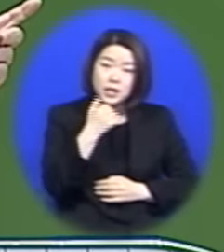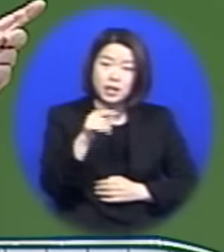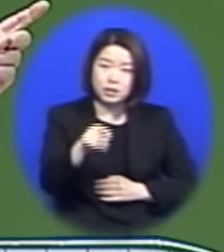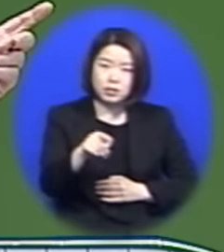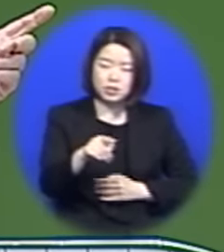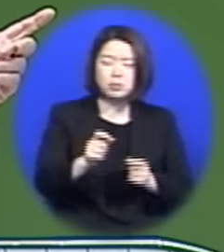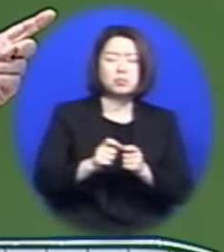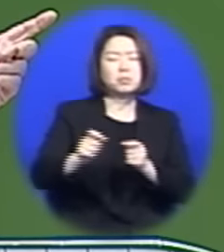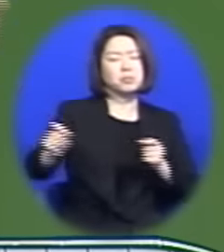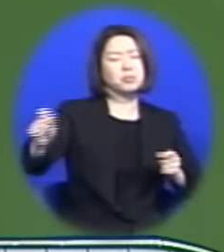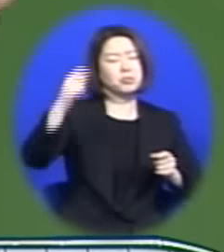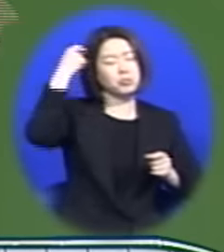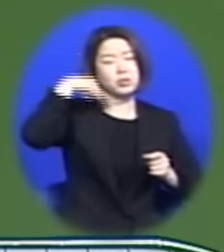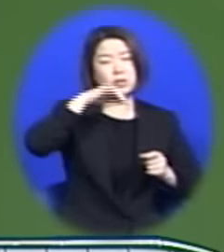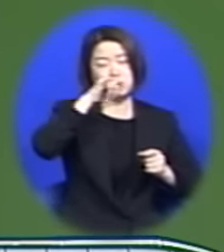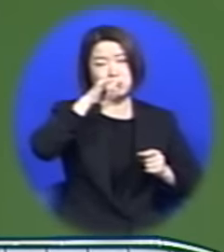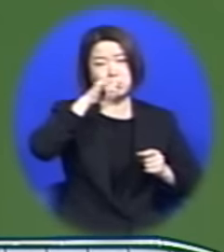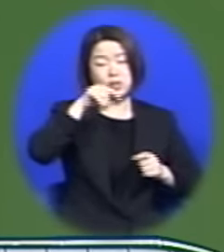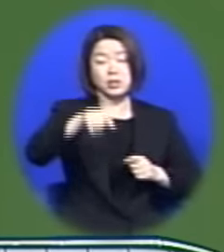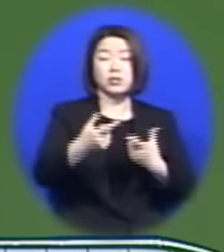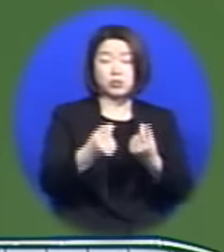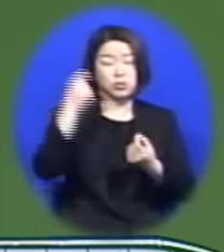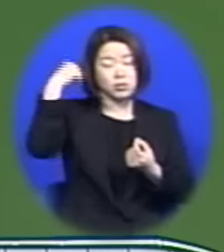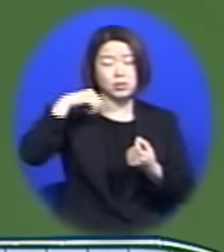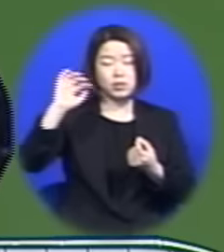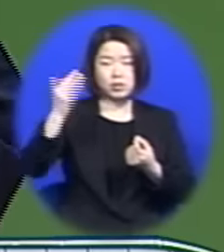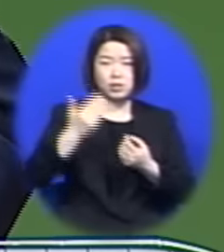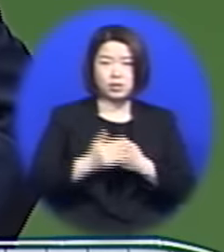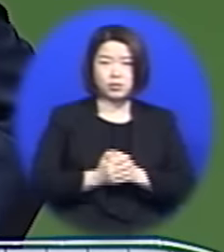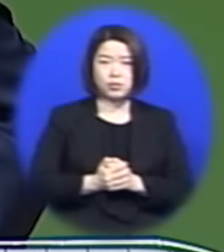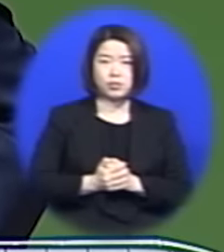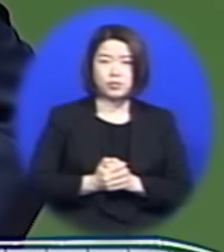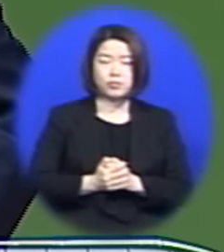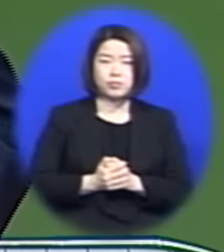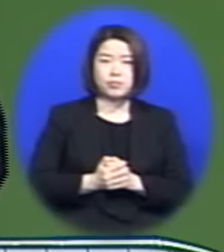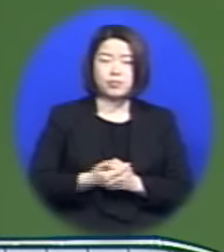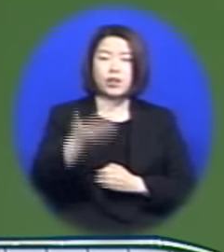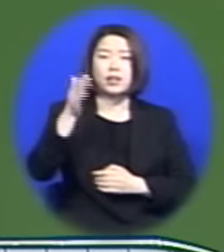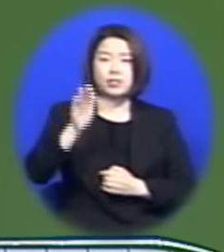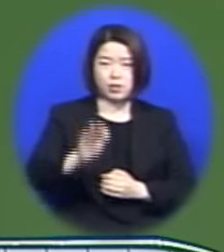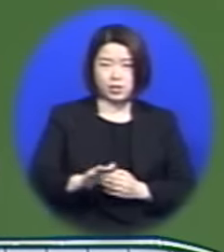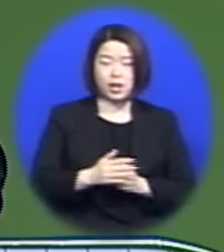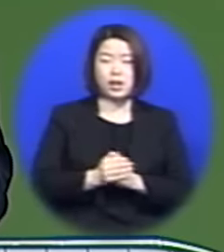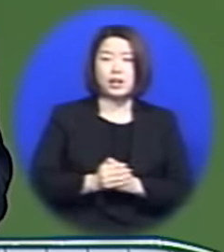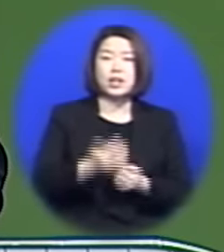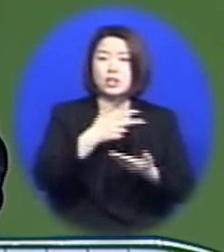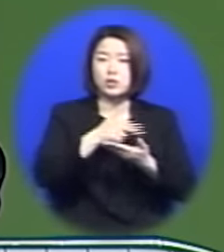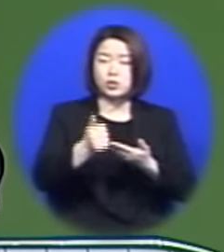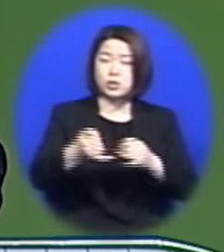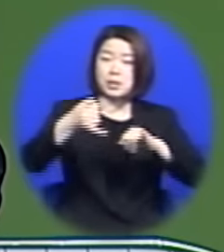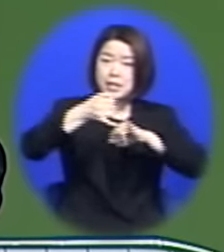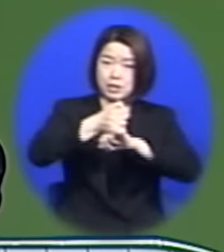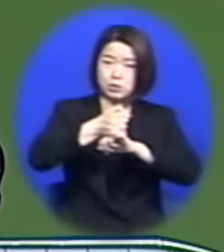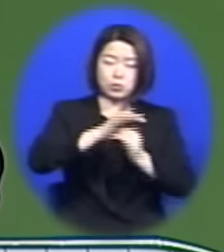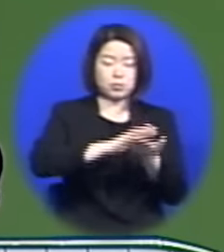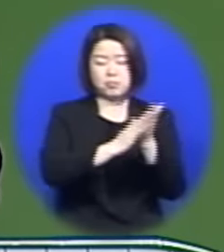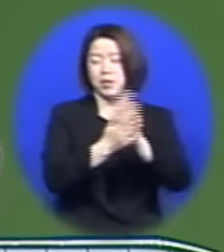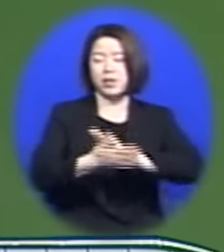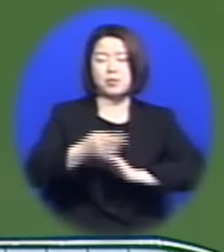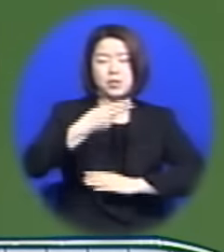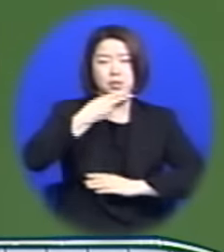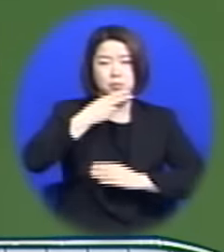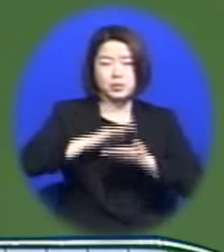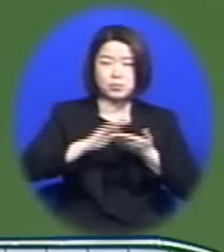너무 길어요 그렇게 느껴집니다 그러나 주님의 약속은 변함이 없으세요